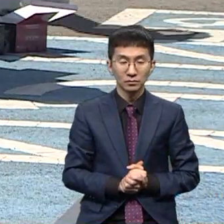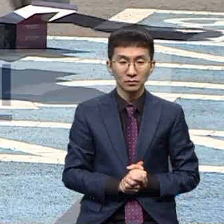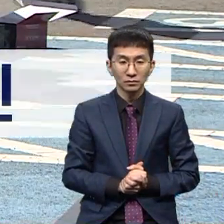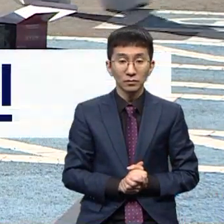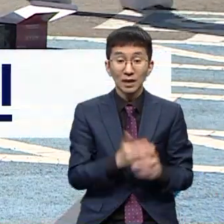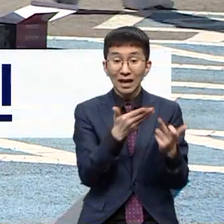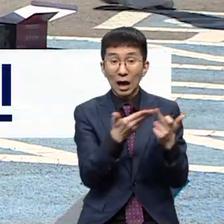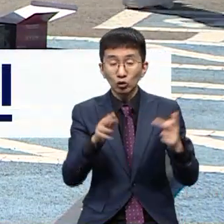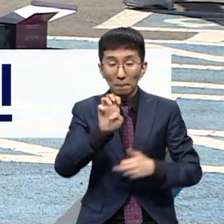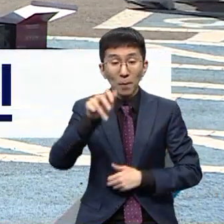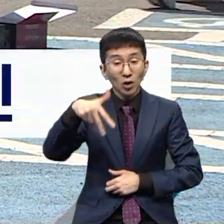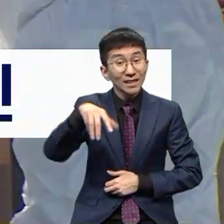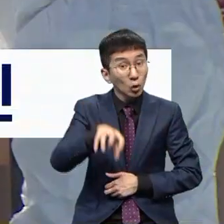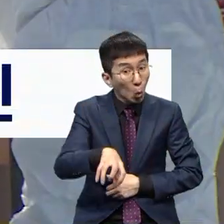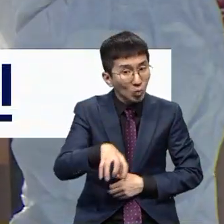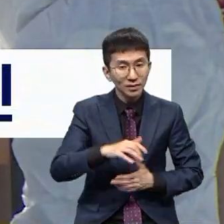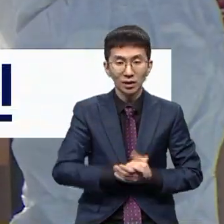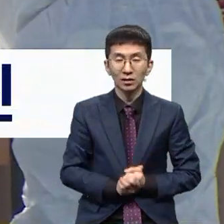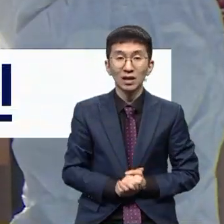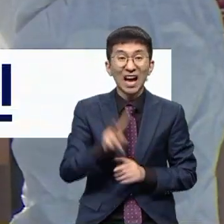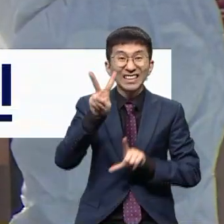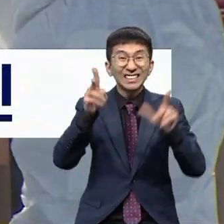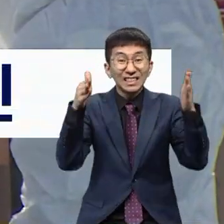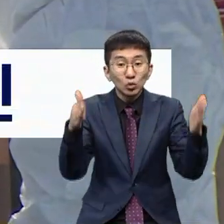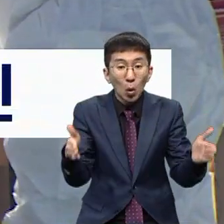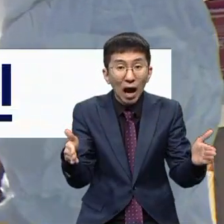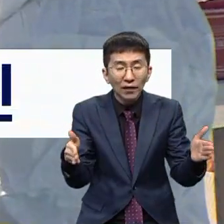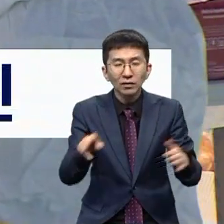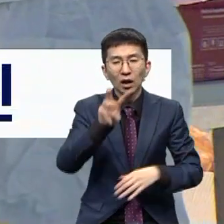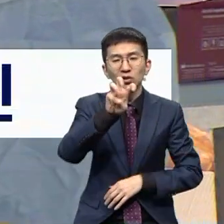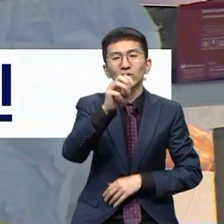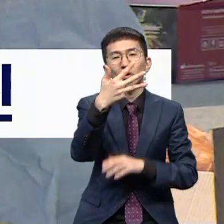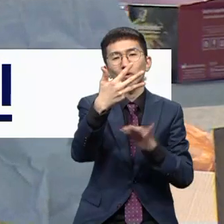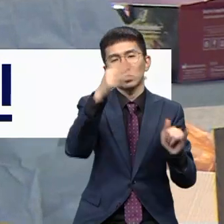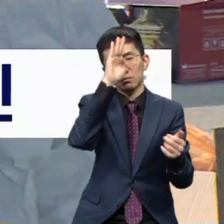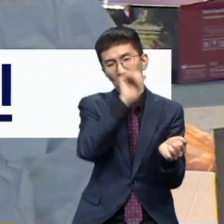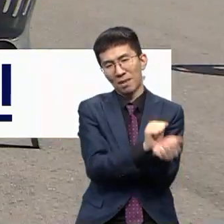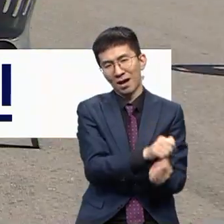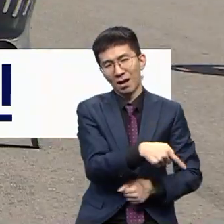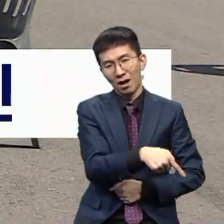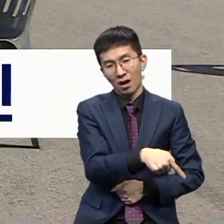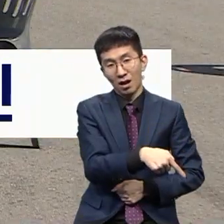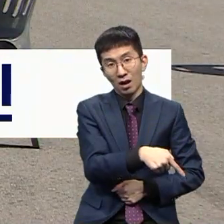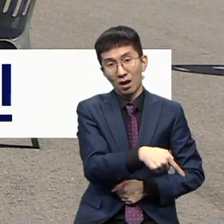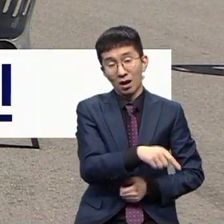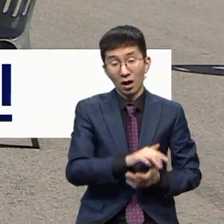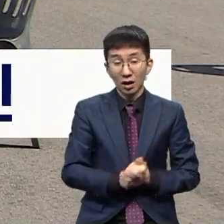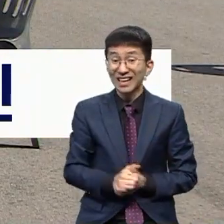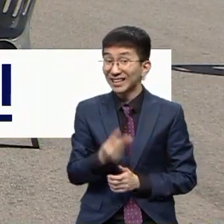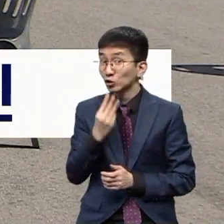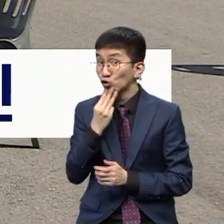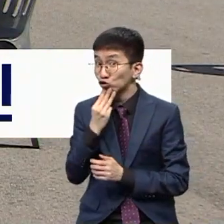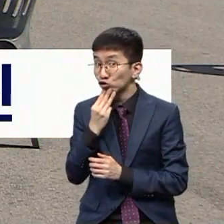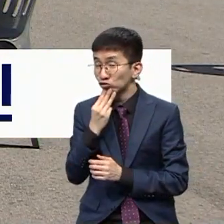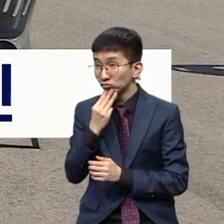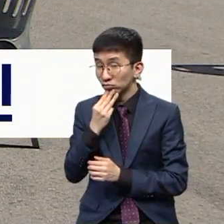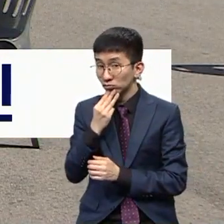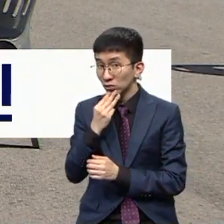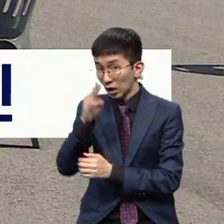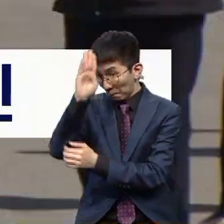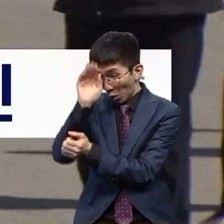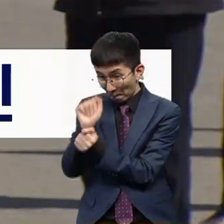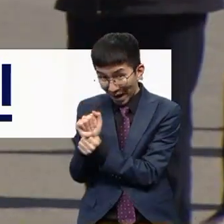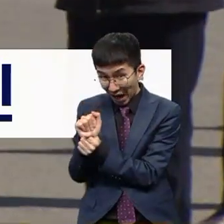강원도 평창군 진부면에서 최근 이틀간 모두 38명이 확진됐습니다. 서울 거주 확진자가 방문했던 일가족